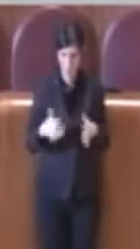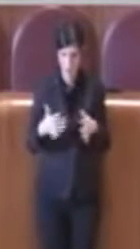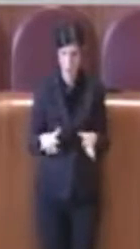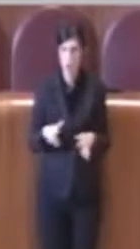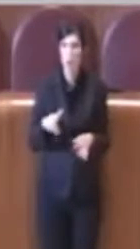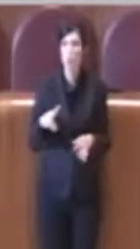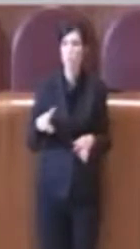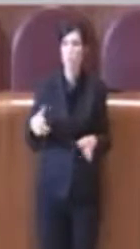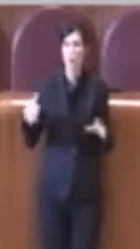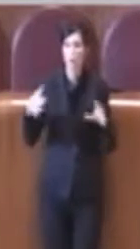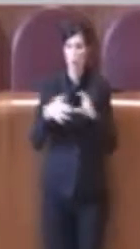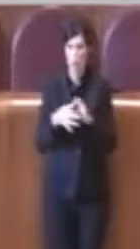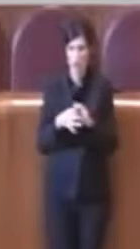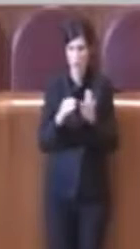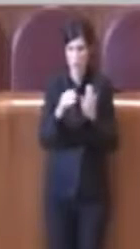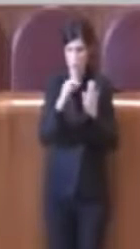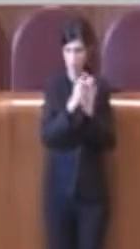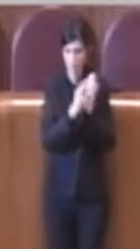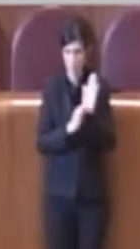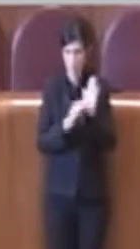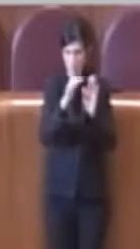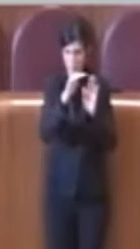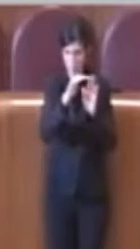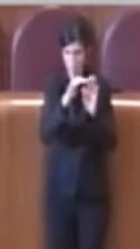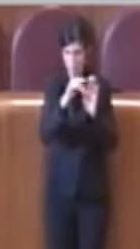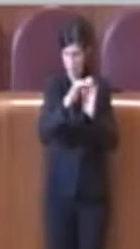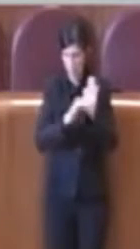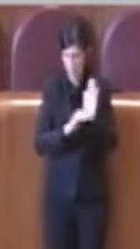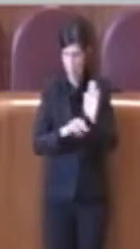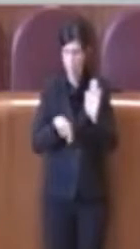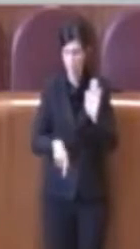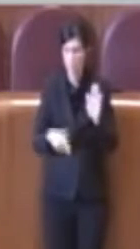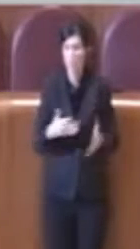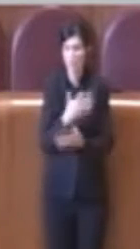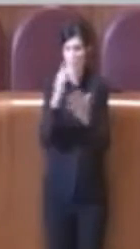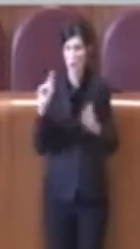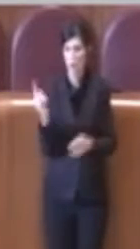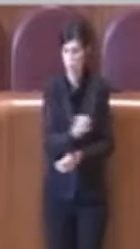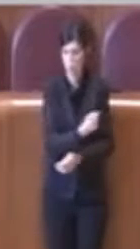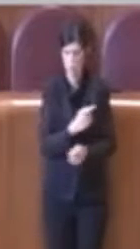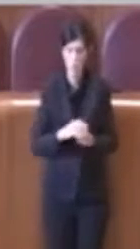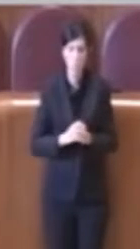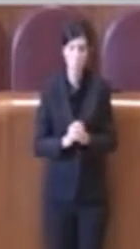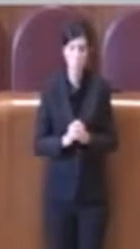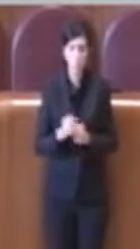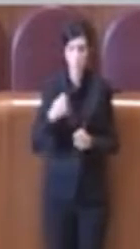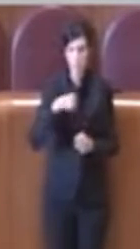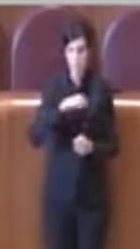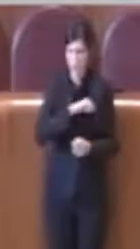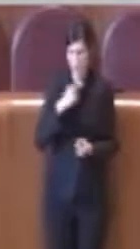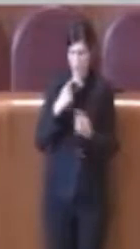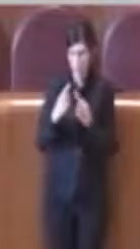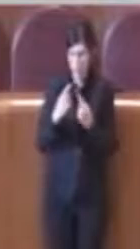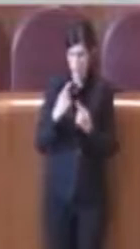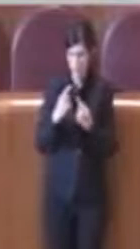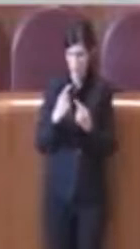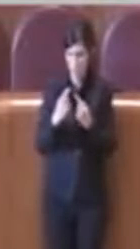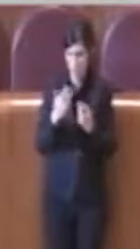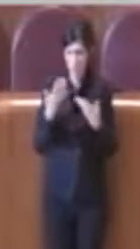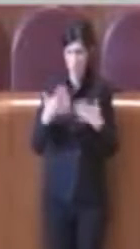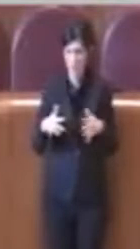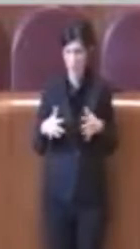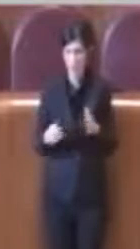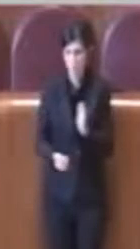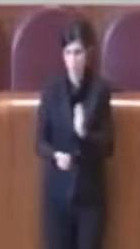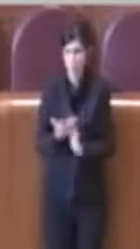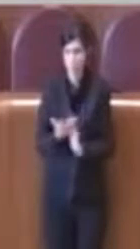sugli ordini del giorno e gli emendamenti ormai sono chiari a tutti. Credo che dalla discussione sia emersa